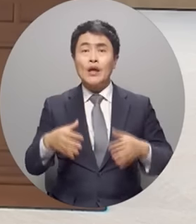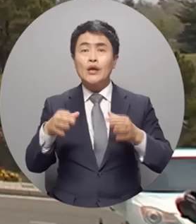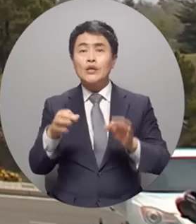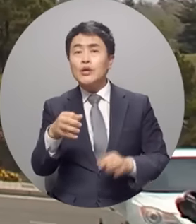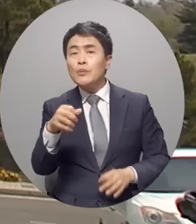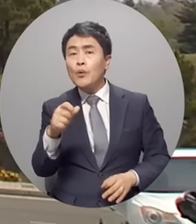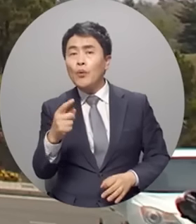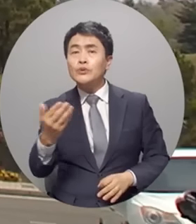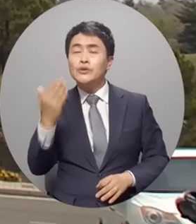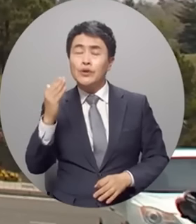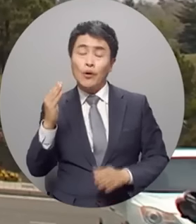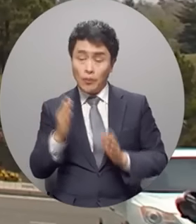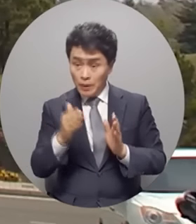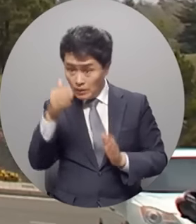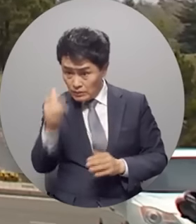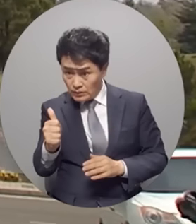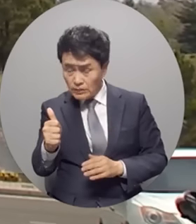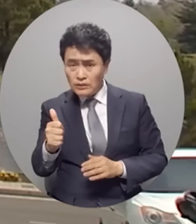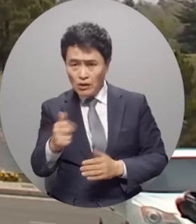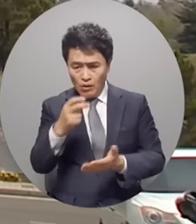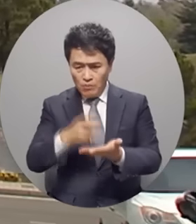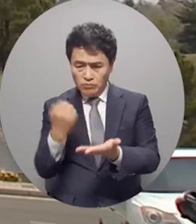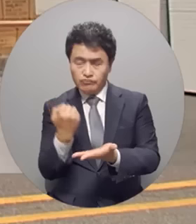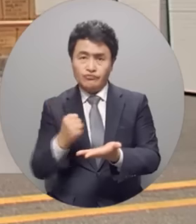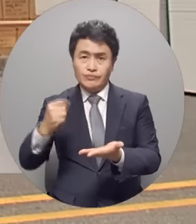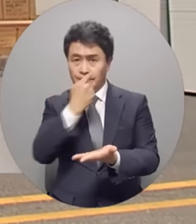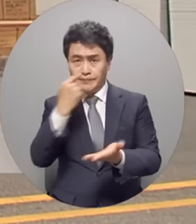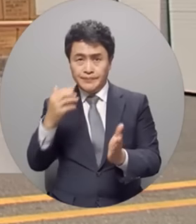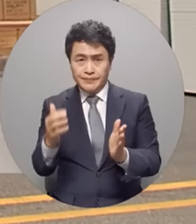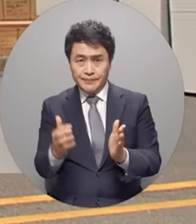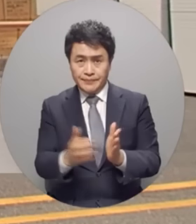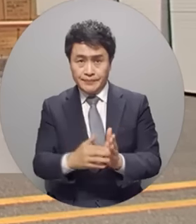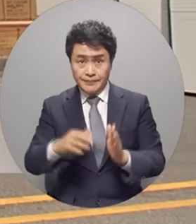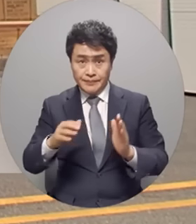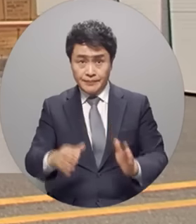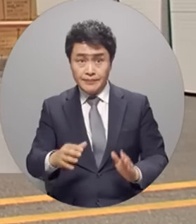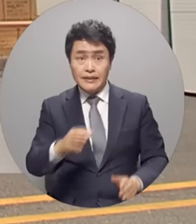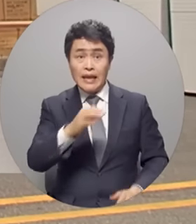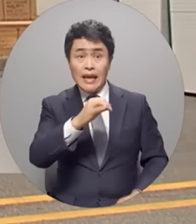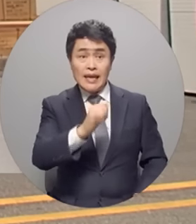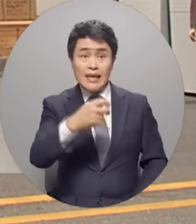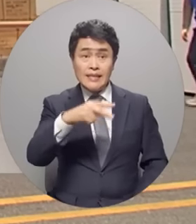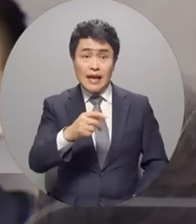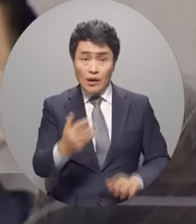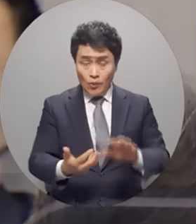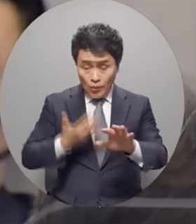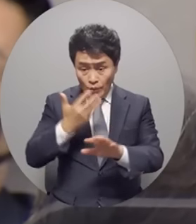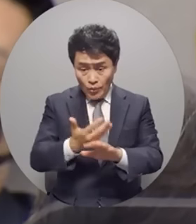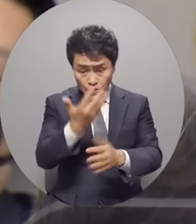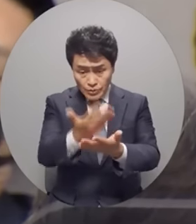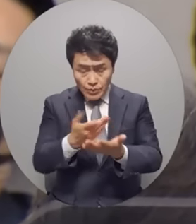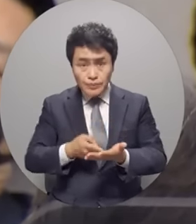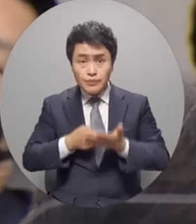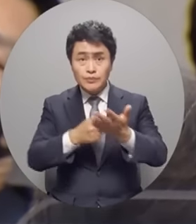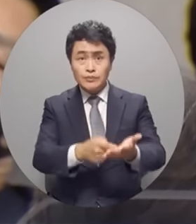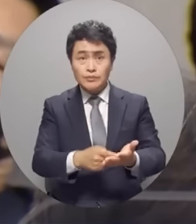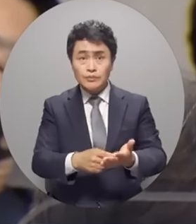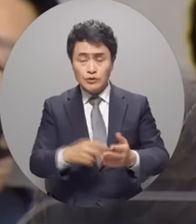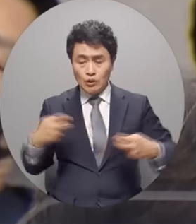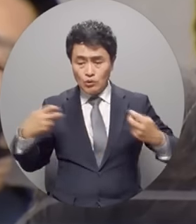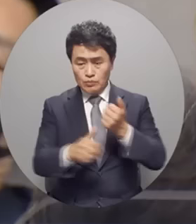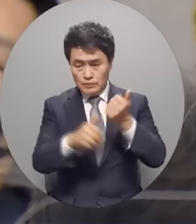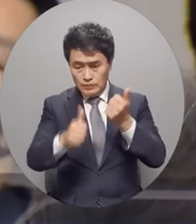대통령실 관리 비서관에 대해서는 법위반 행위를 확인하고 인사혁신처에 자료를 통보하기로 했습니다 국토부 차관을 지낸